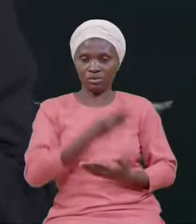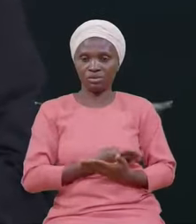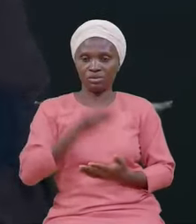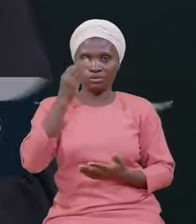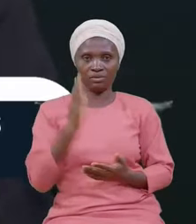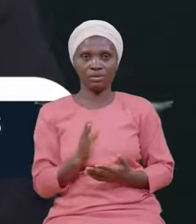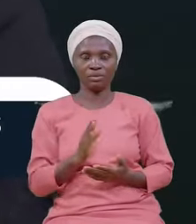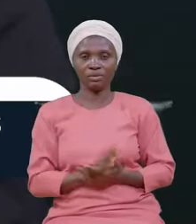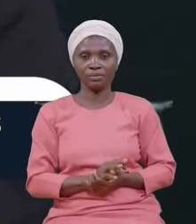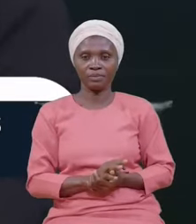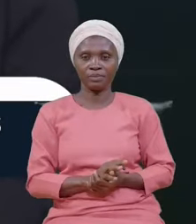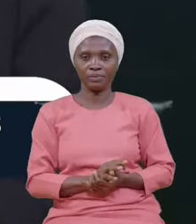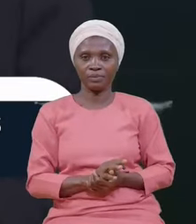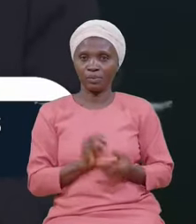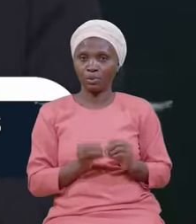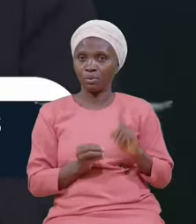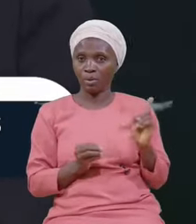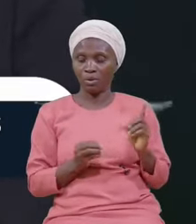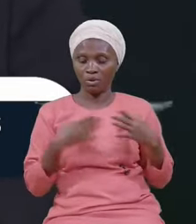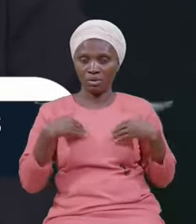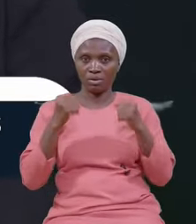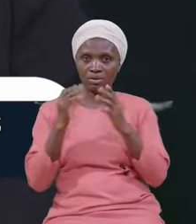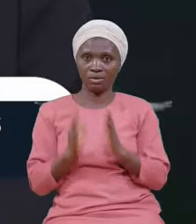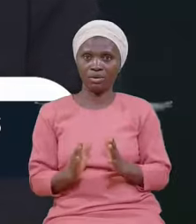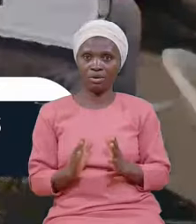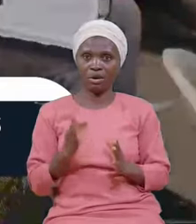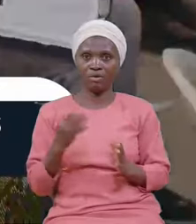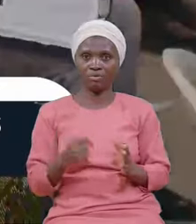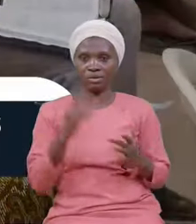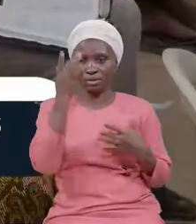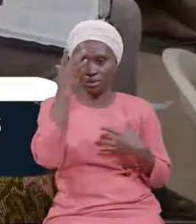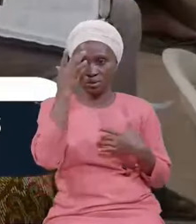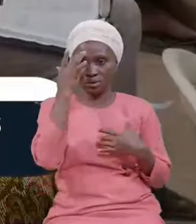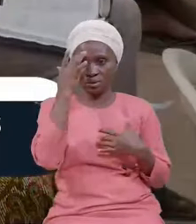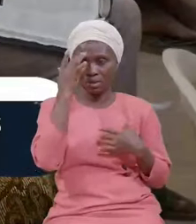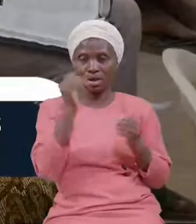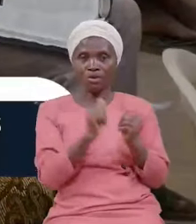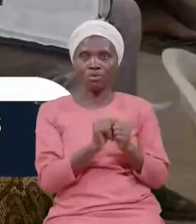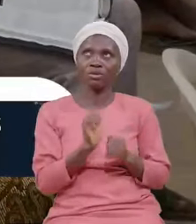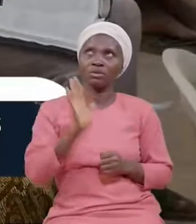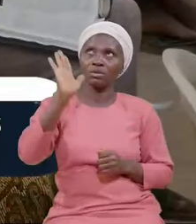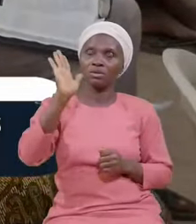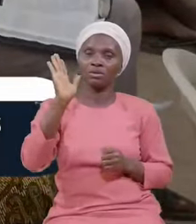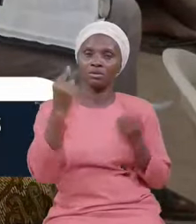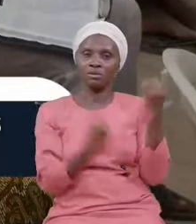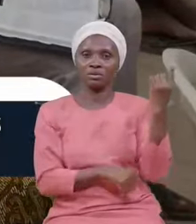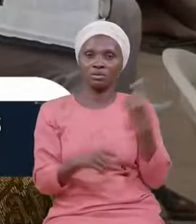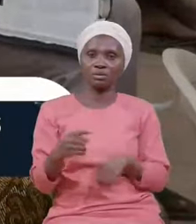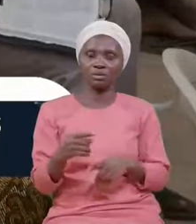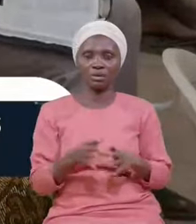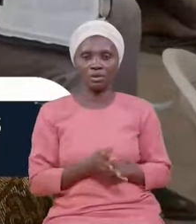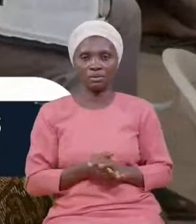Premier élément dans le deuxième point, le guérisseur des malades par ses maîtrisures.